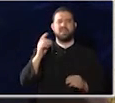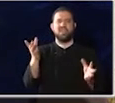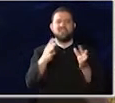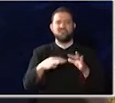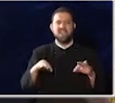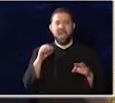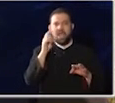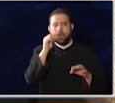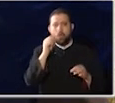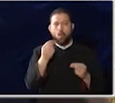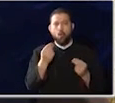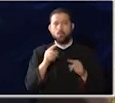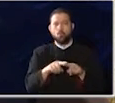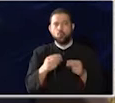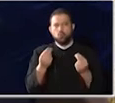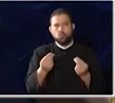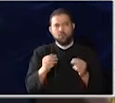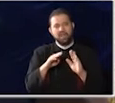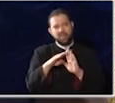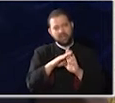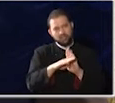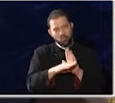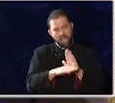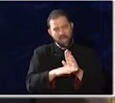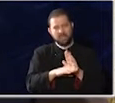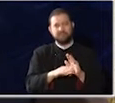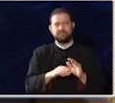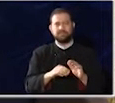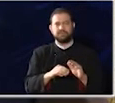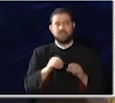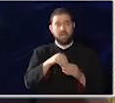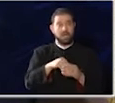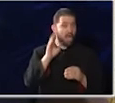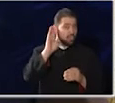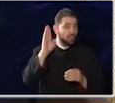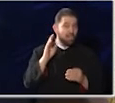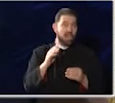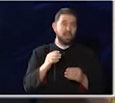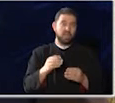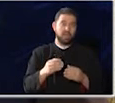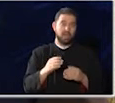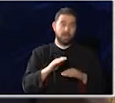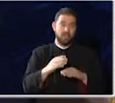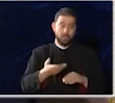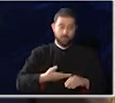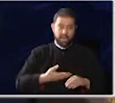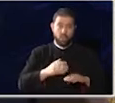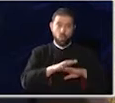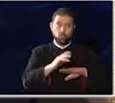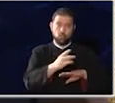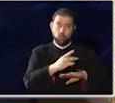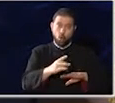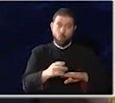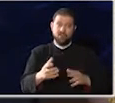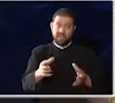fiecare, bineînțeles, cu bună rânduială în ascultare față de duhovnic, alege forma de